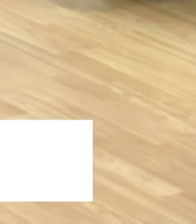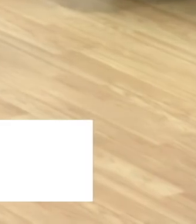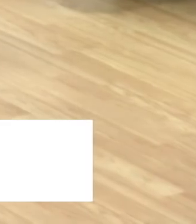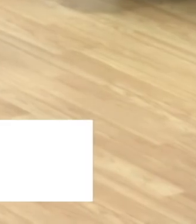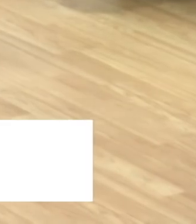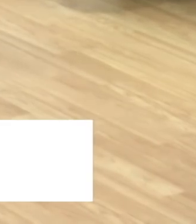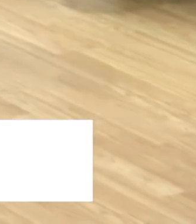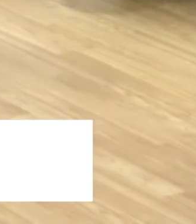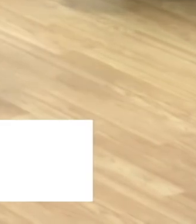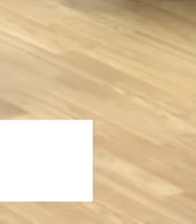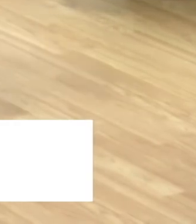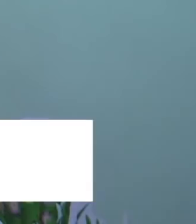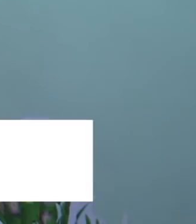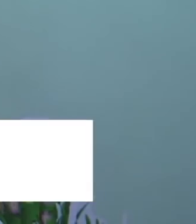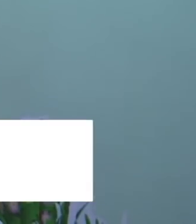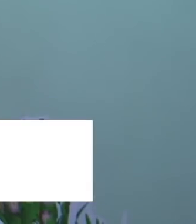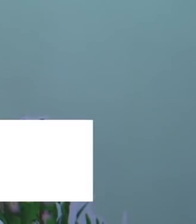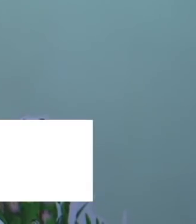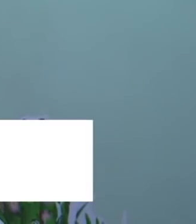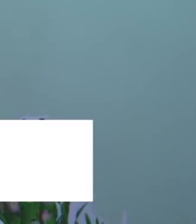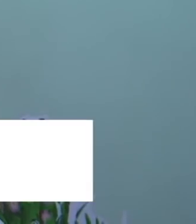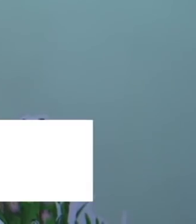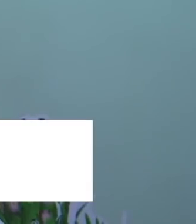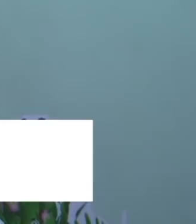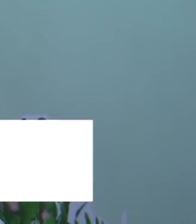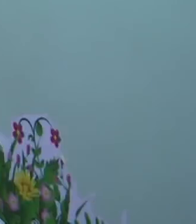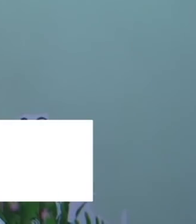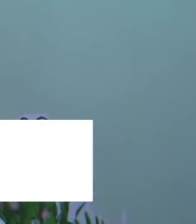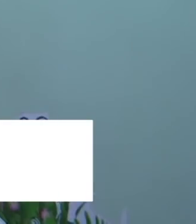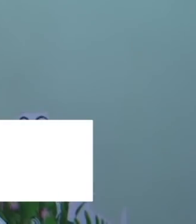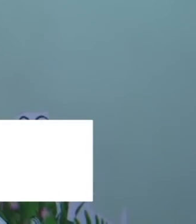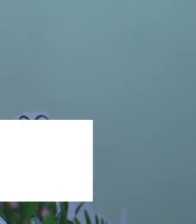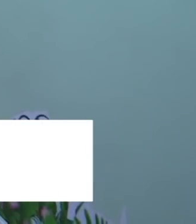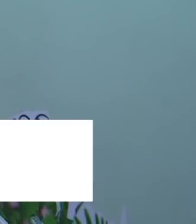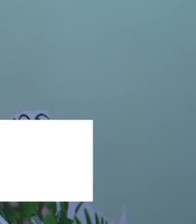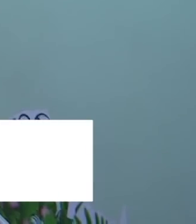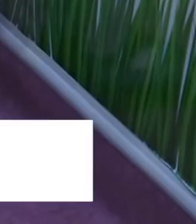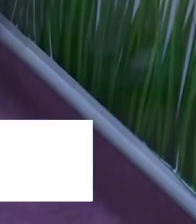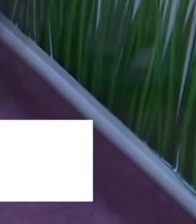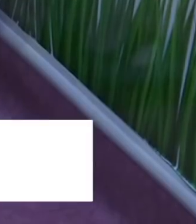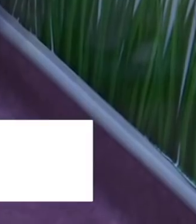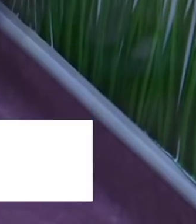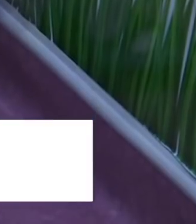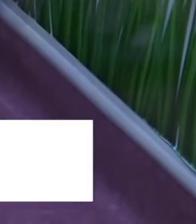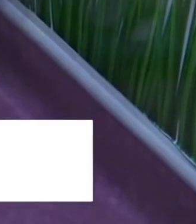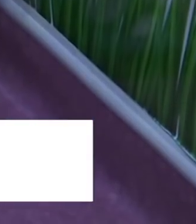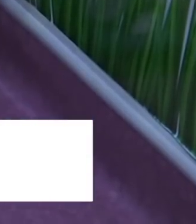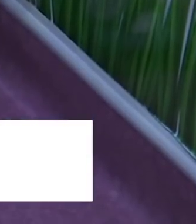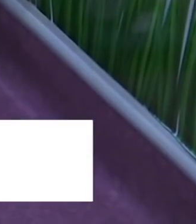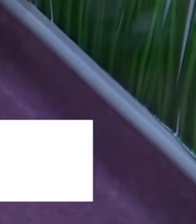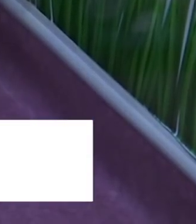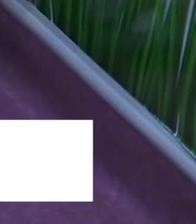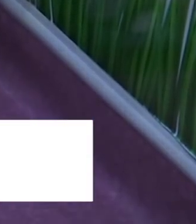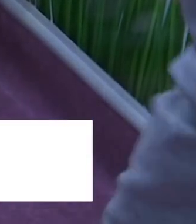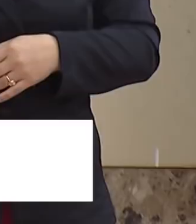бүх цэцэрлэгүүдэд мэрэгжлийн байгууллагуудаар ариутгал халдваргүй чиглэл хийсэн байна. Хүүхдүүдэд аюулгүй орчин бүрдсэн гэж боловсрол шинжилгээ ухааны яамнаас